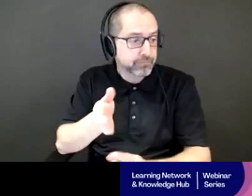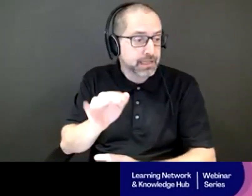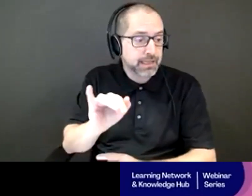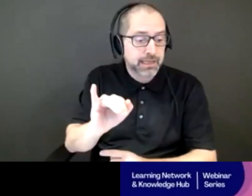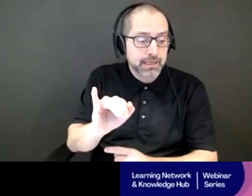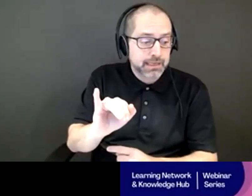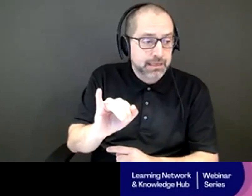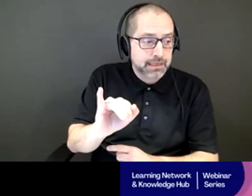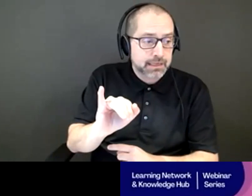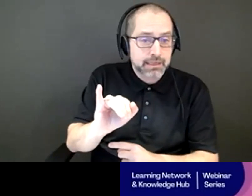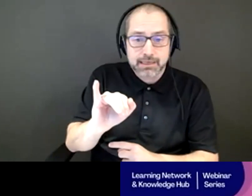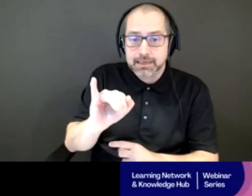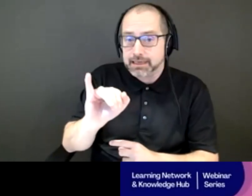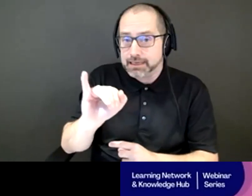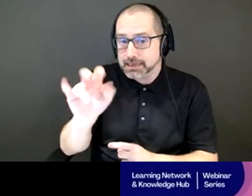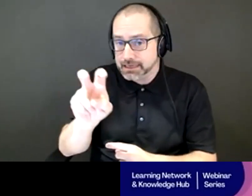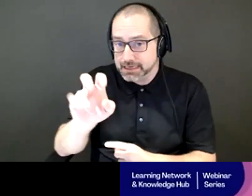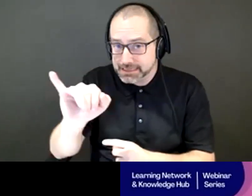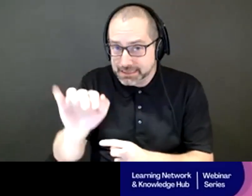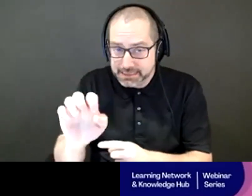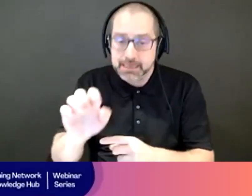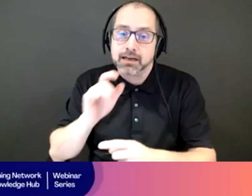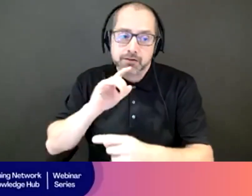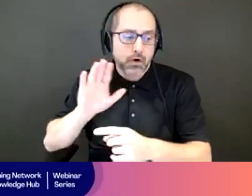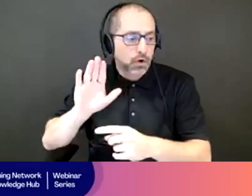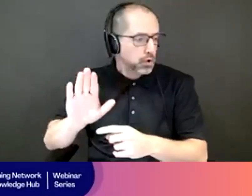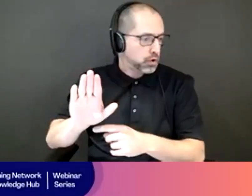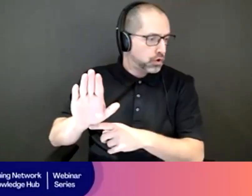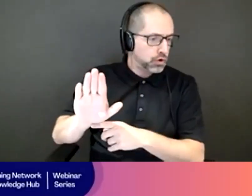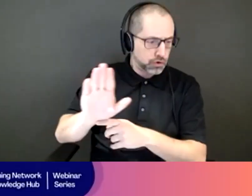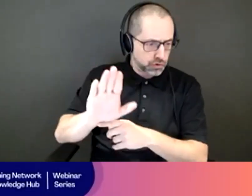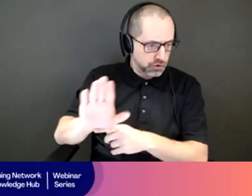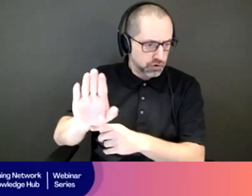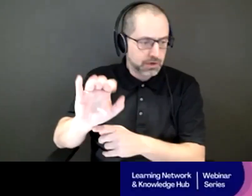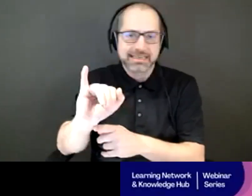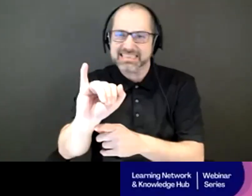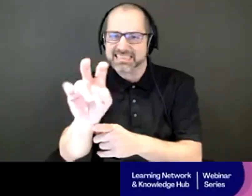parole à Easy pour qu'elle nous parle de ces antécédents et de son expérience bienvenue ici